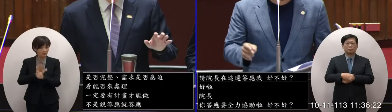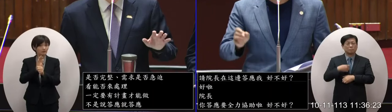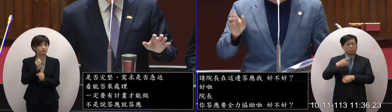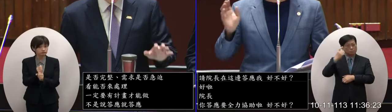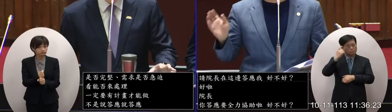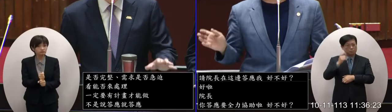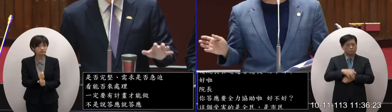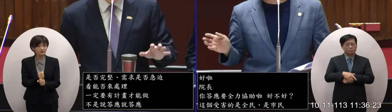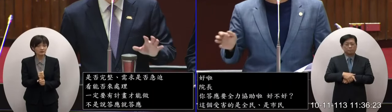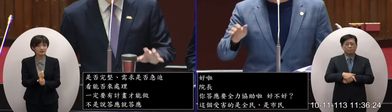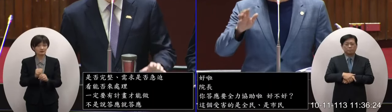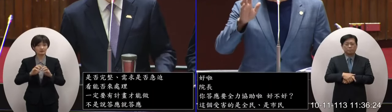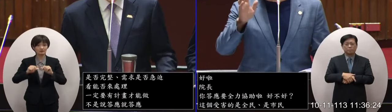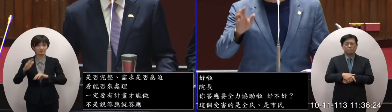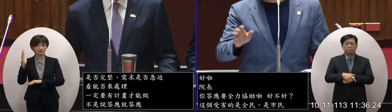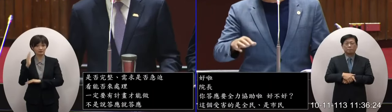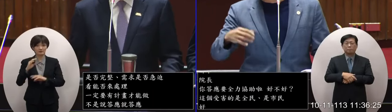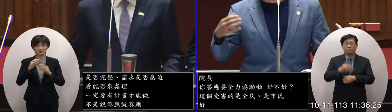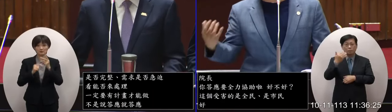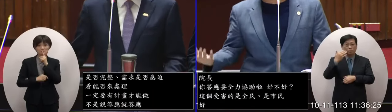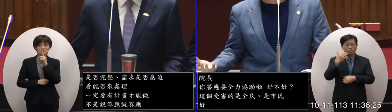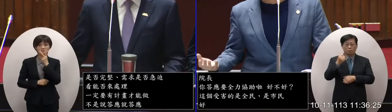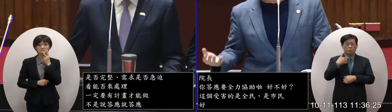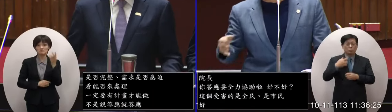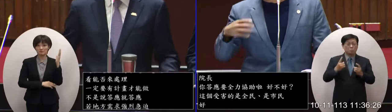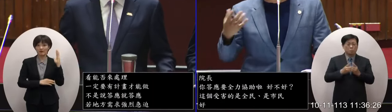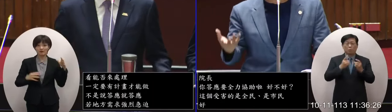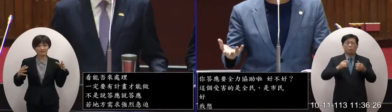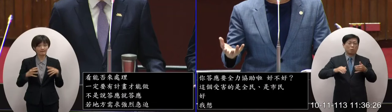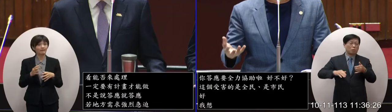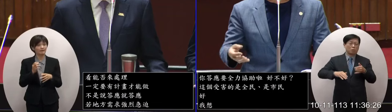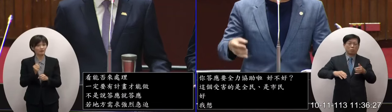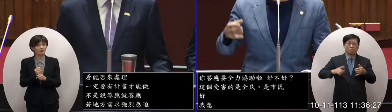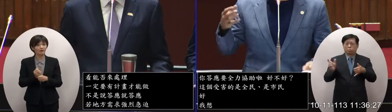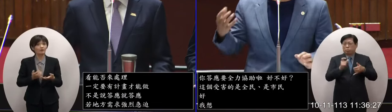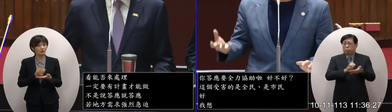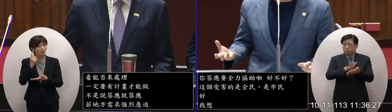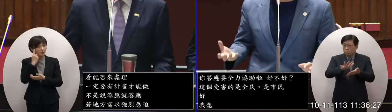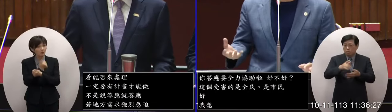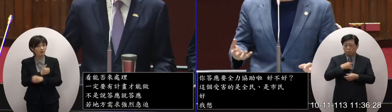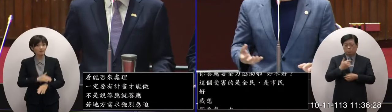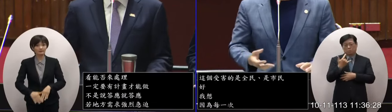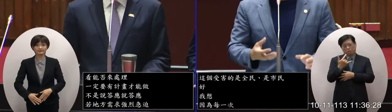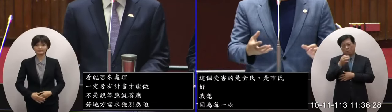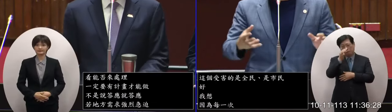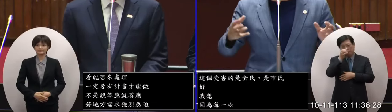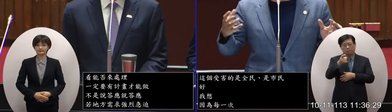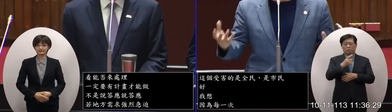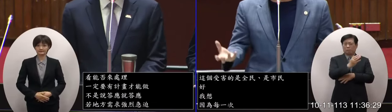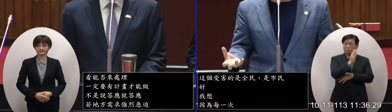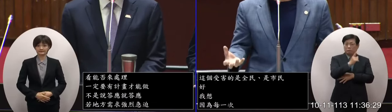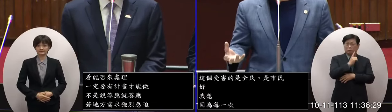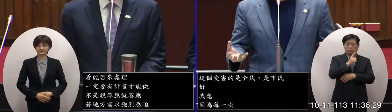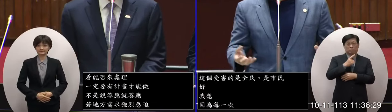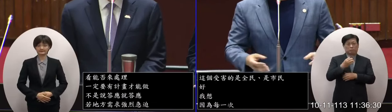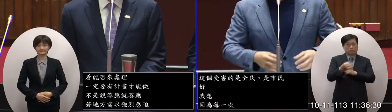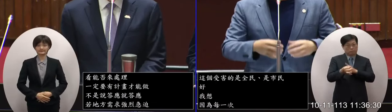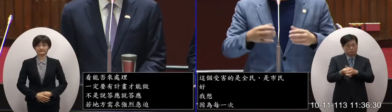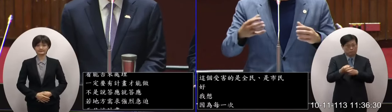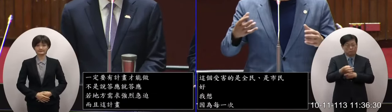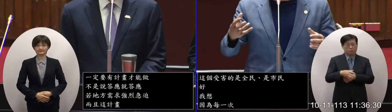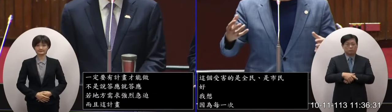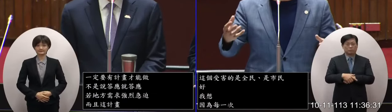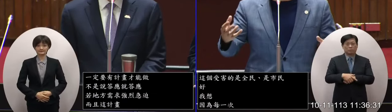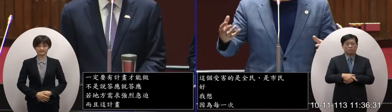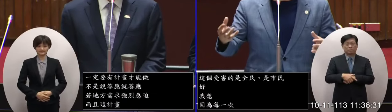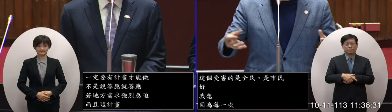那站在为地方中央合理的这个情况下， 每次风灾过后、灾害过后，我们总是看见政府把大笔的这样